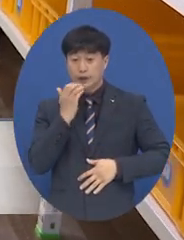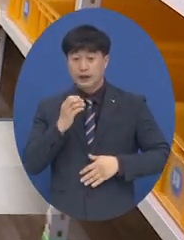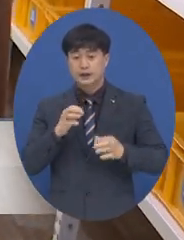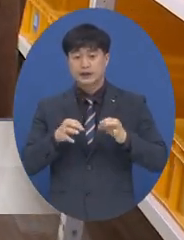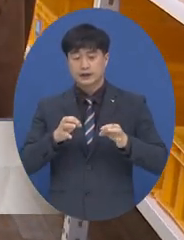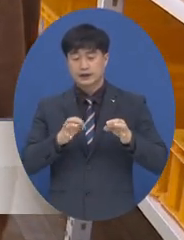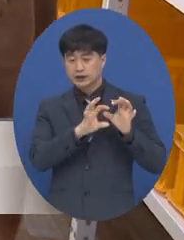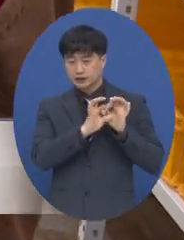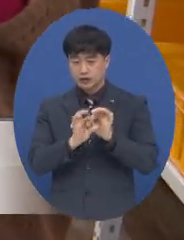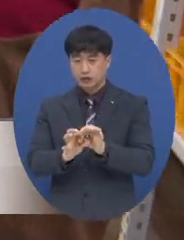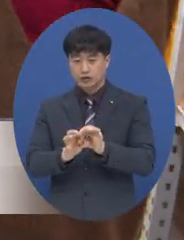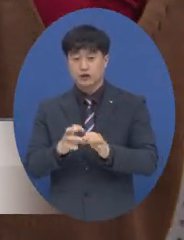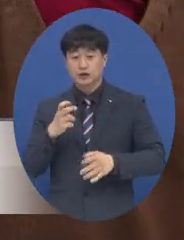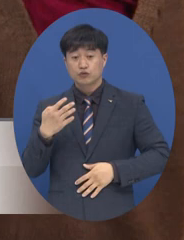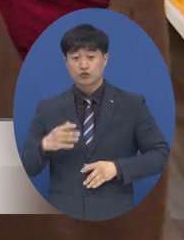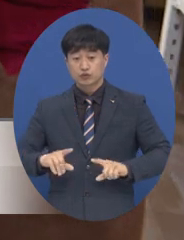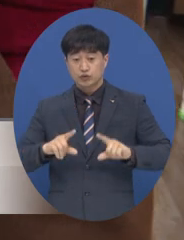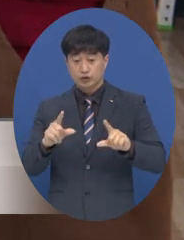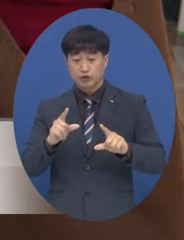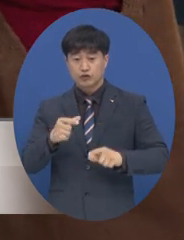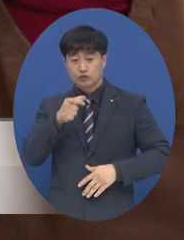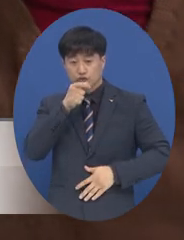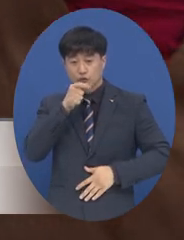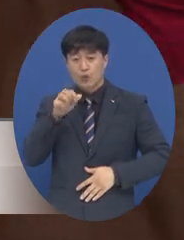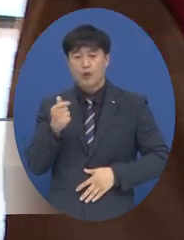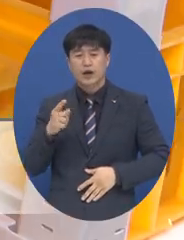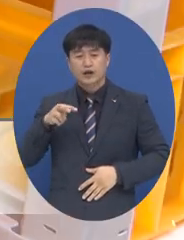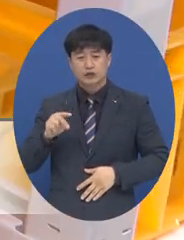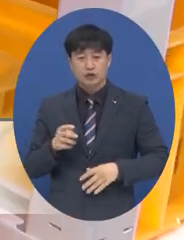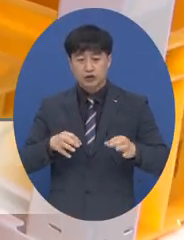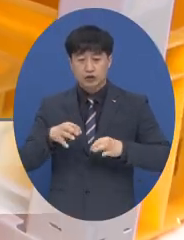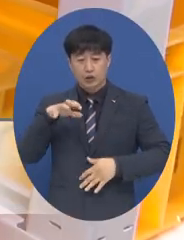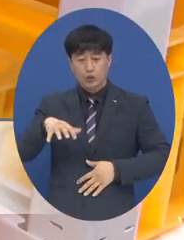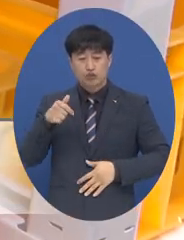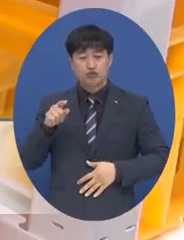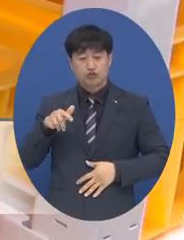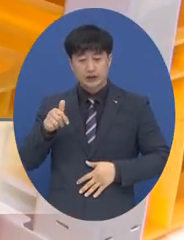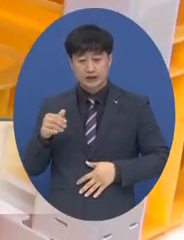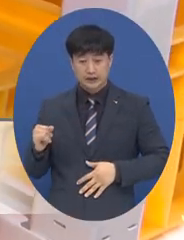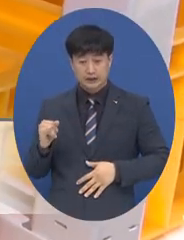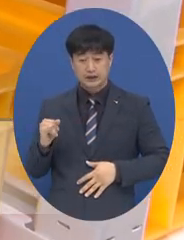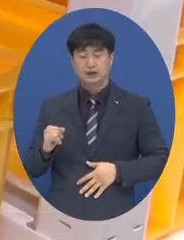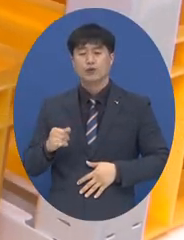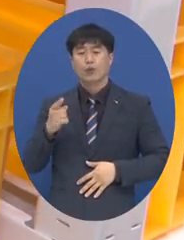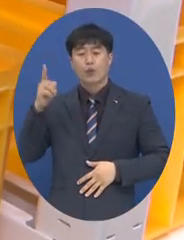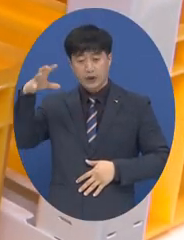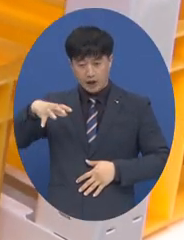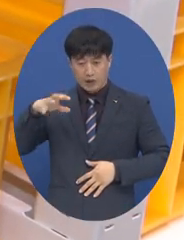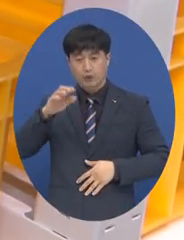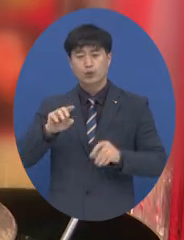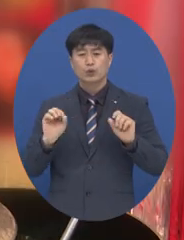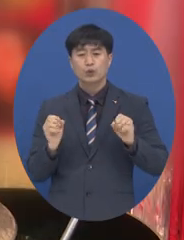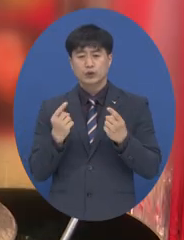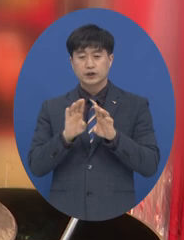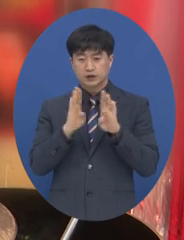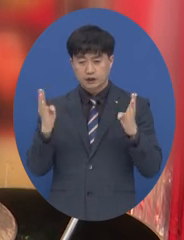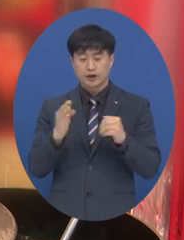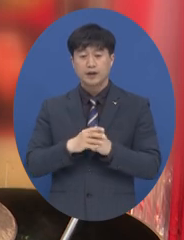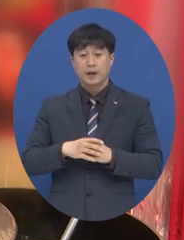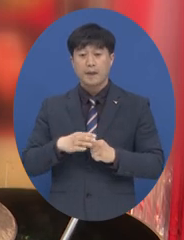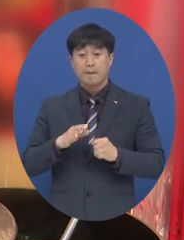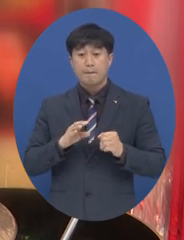29일 수원 화서시장과 구리 전통시장 그리고 고양 일산시장에서 동시에 개시했습니다.